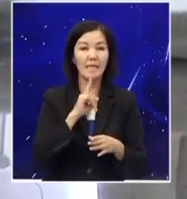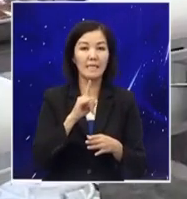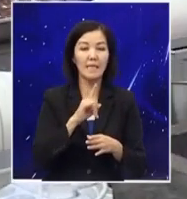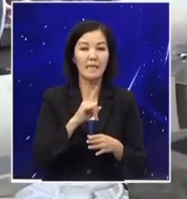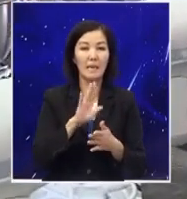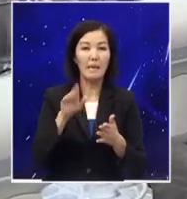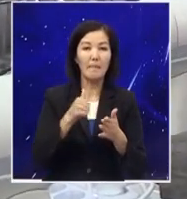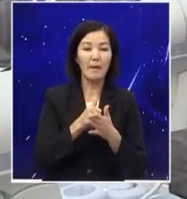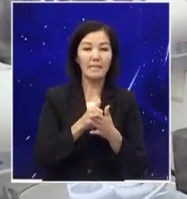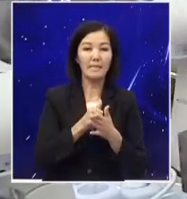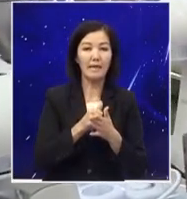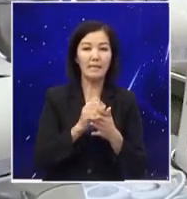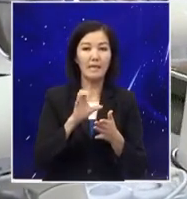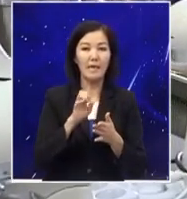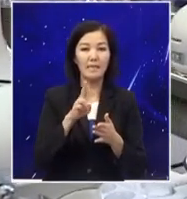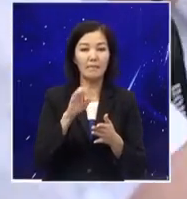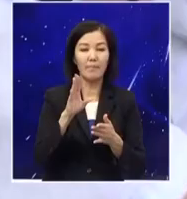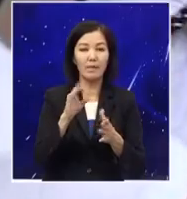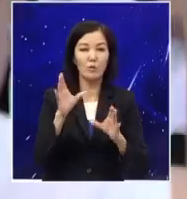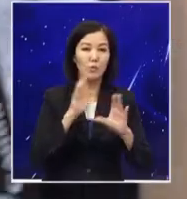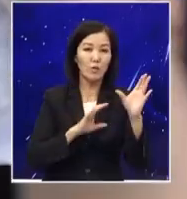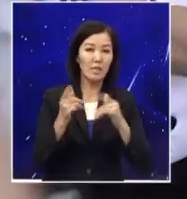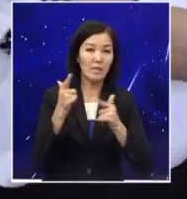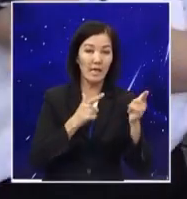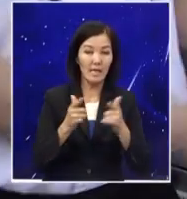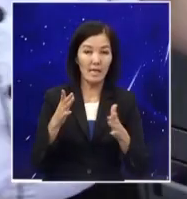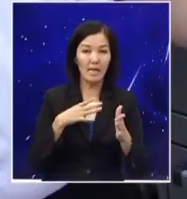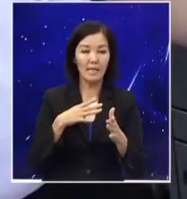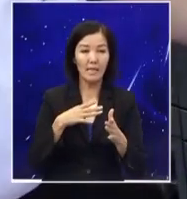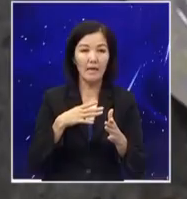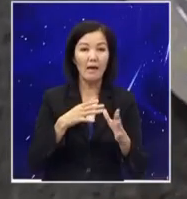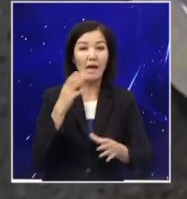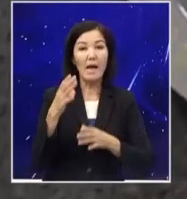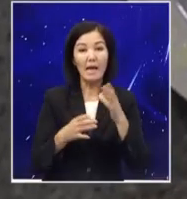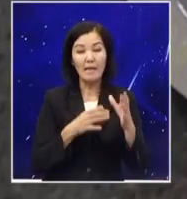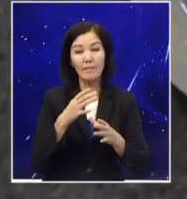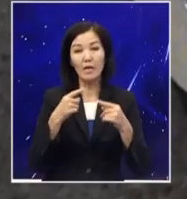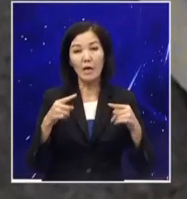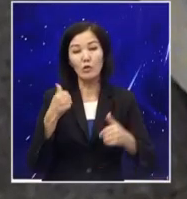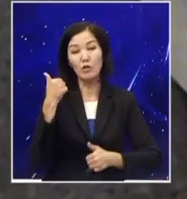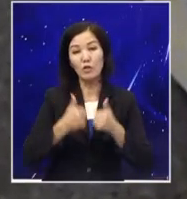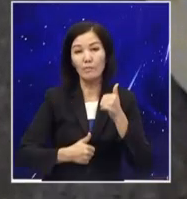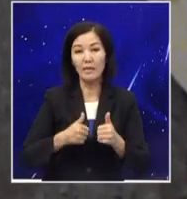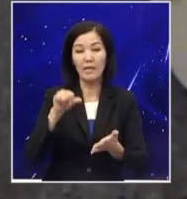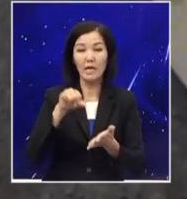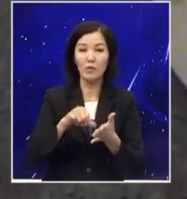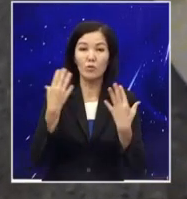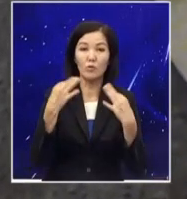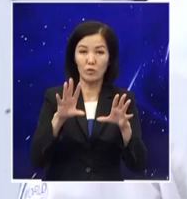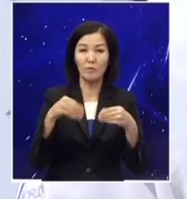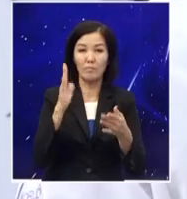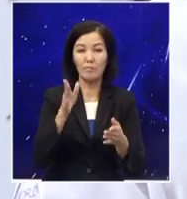аспаздары ассоциациясының маманы студенттерді даярлайды. Олардың әлемдік деңгейде түрлі чемпионаттарға қатысуына жол